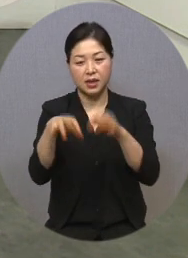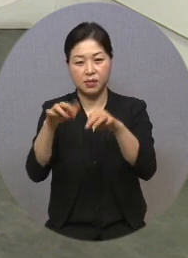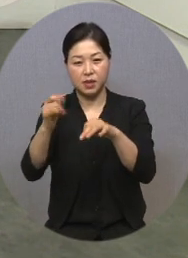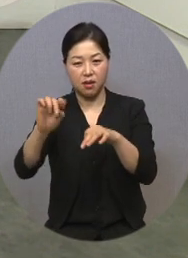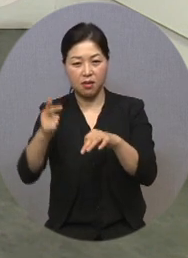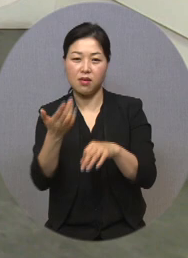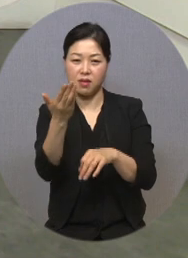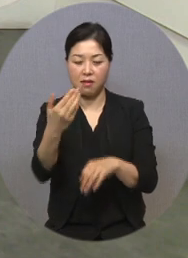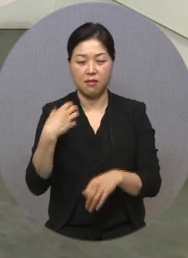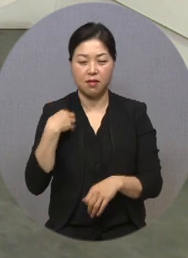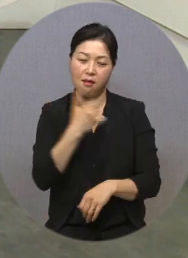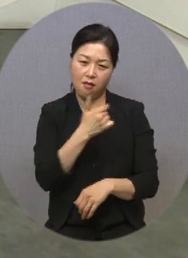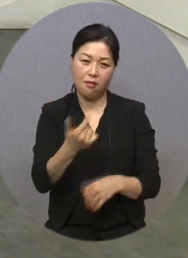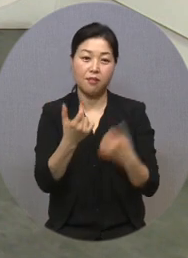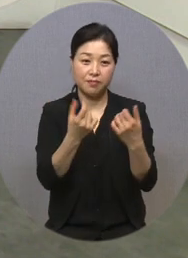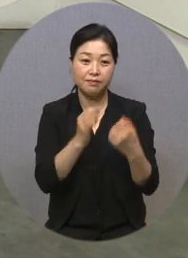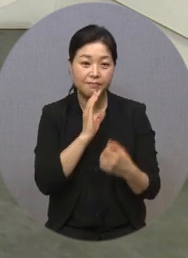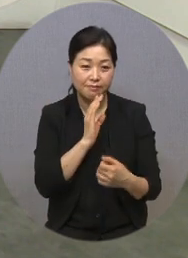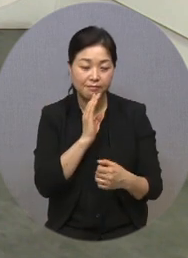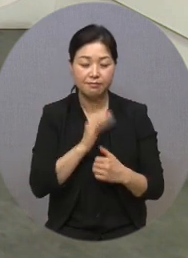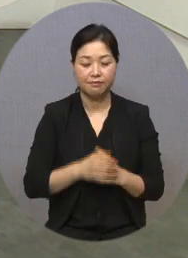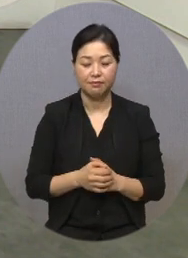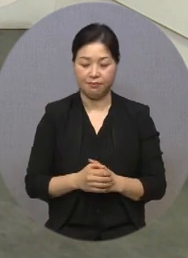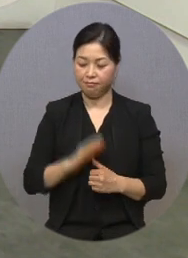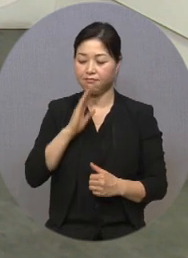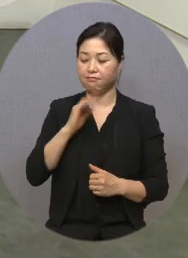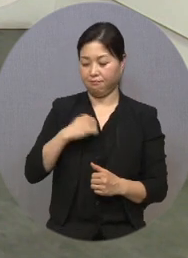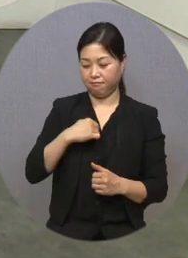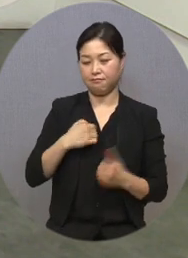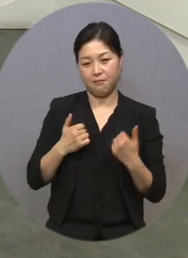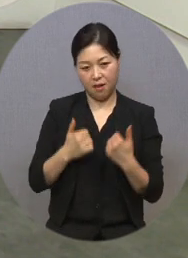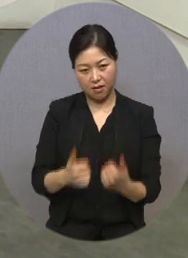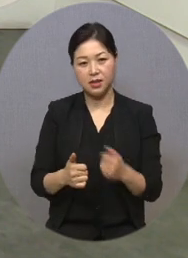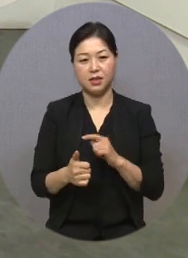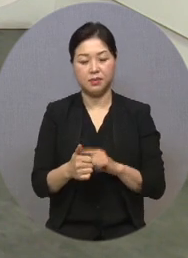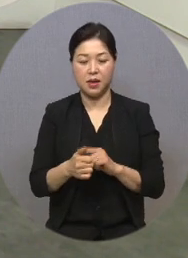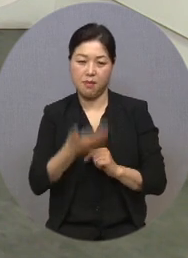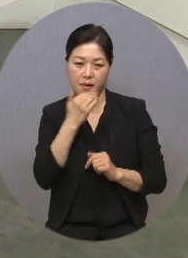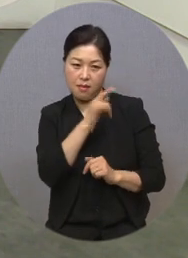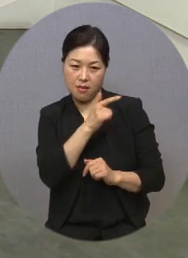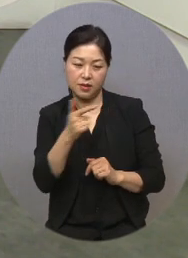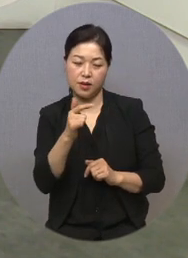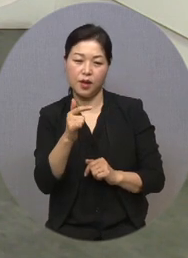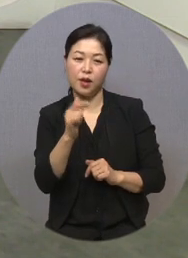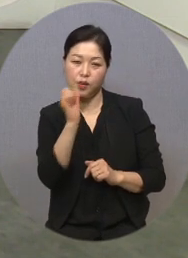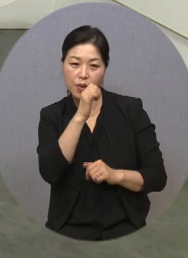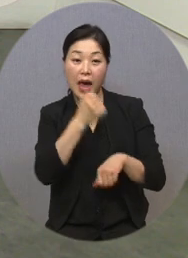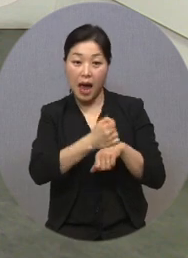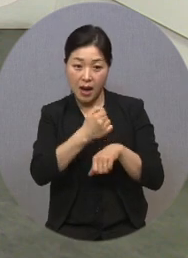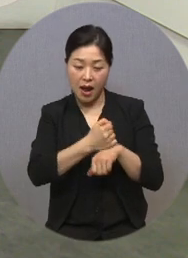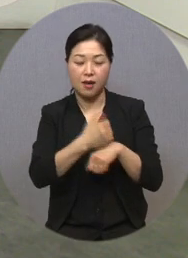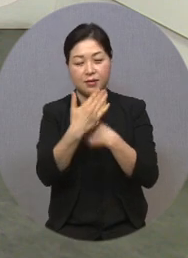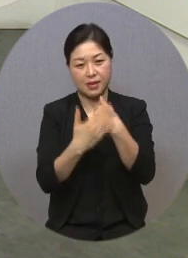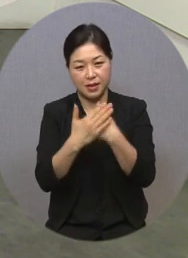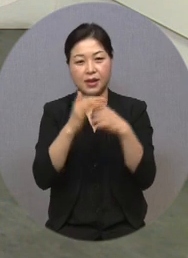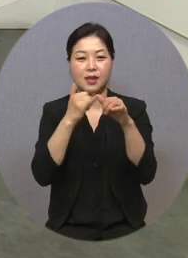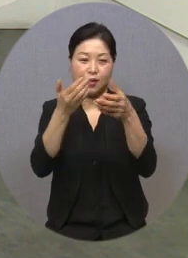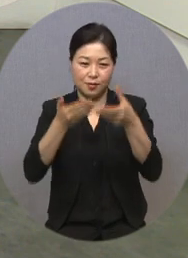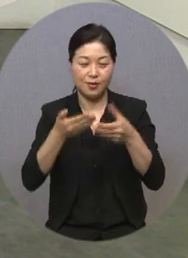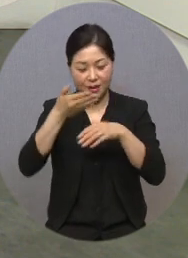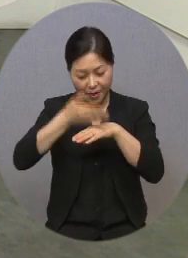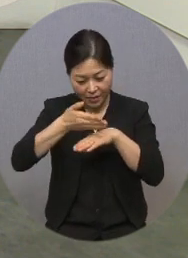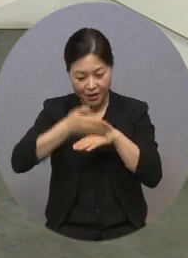일조했죠. 앞으로 더 열심히 우리 먹거리로 소개하라는 격려의 의미로 받아들이겠습니다. 상 주셔서 고맙습니다.